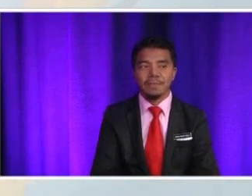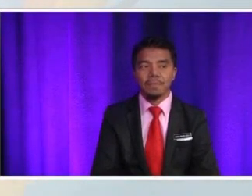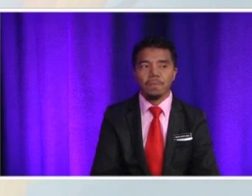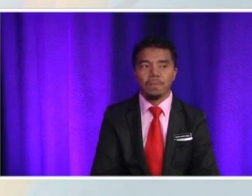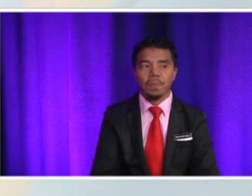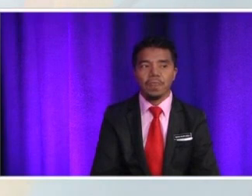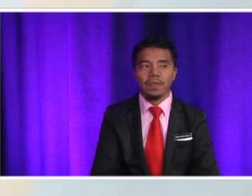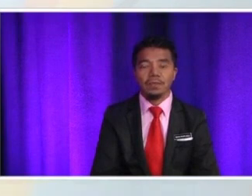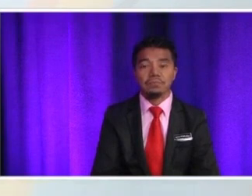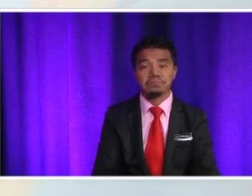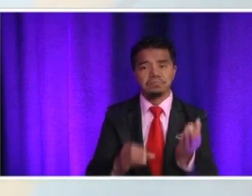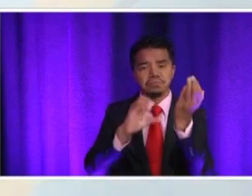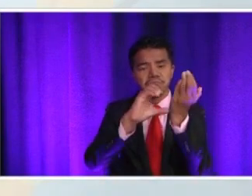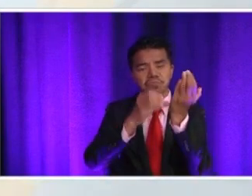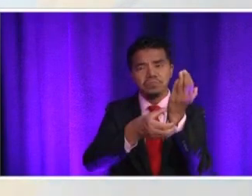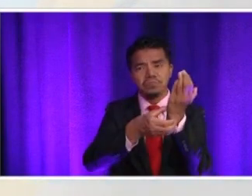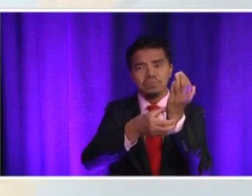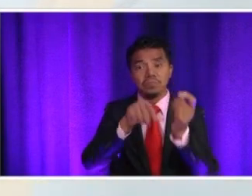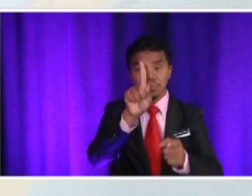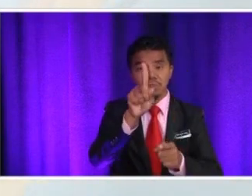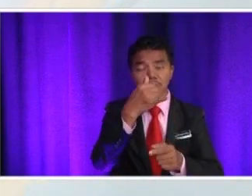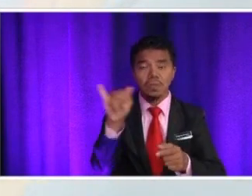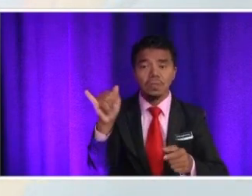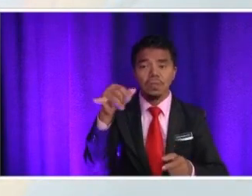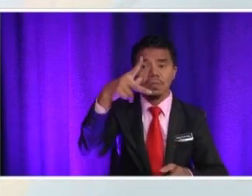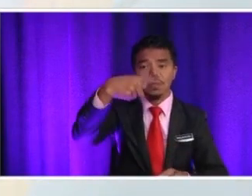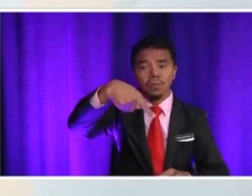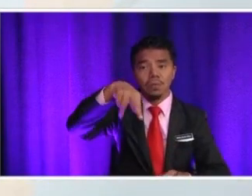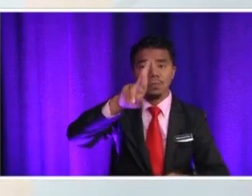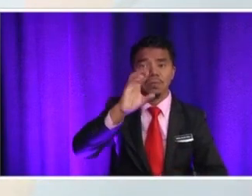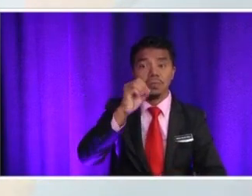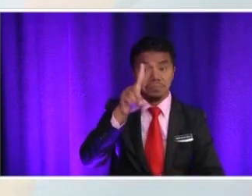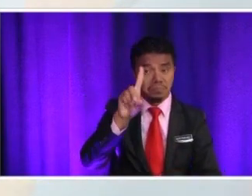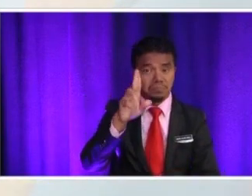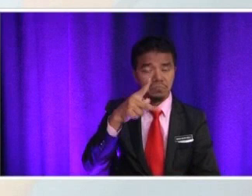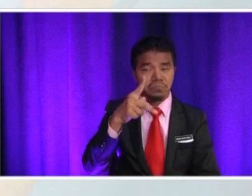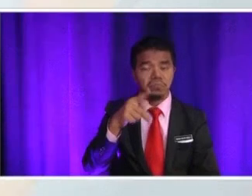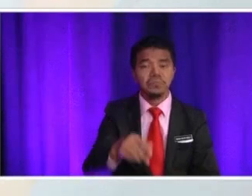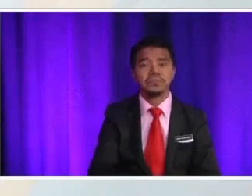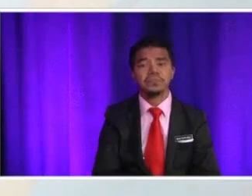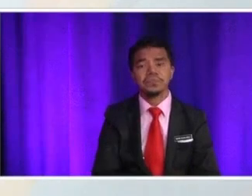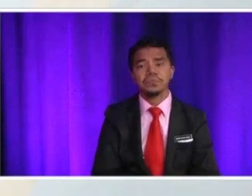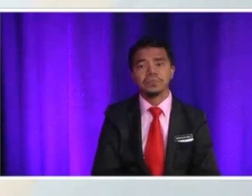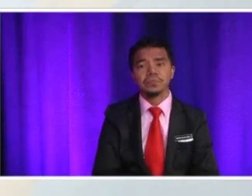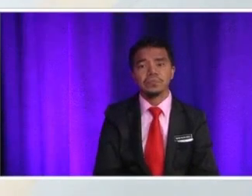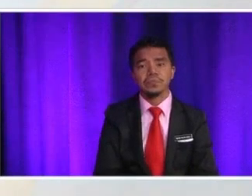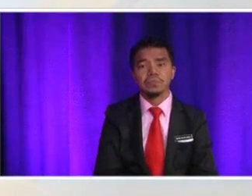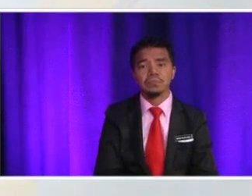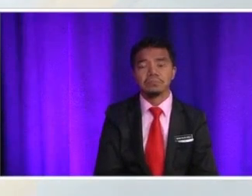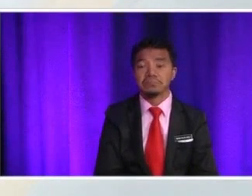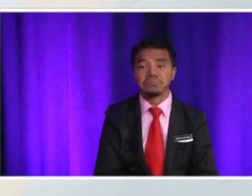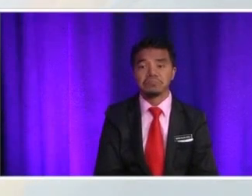Jadi punca yang pertama ialah produk di mana beliau hanya menyediakan dua pakej dan ianya tidak mempunyai banyak